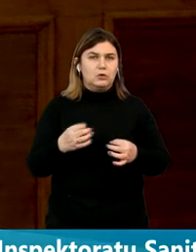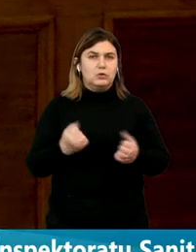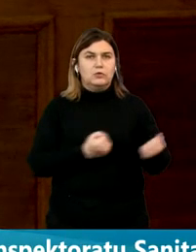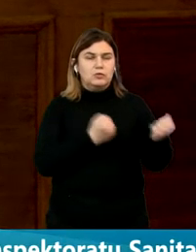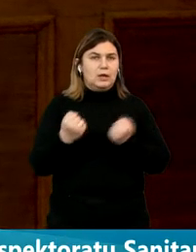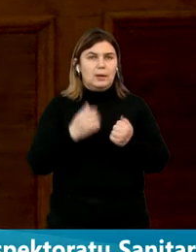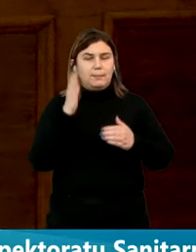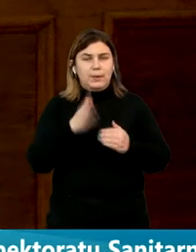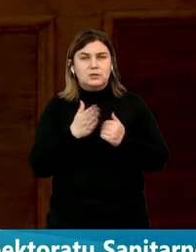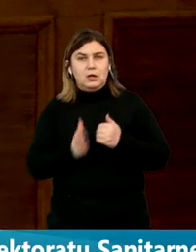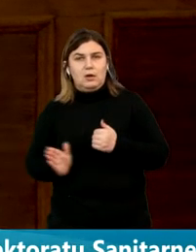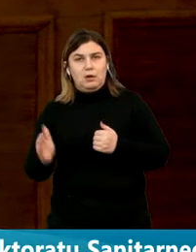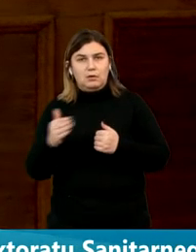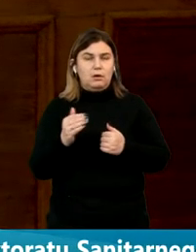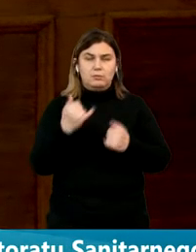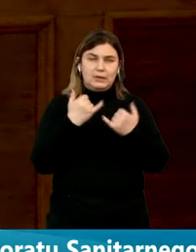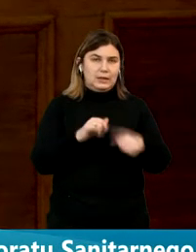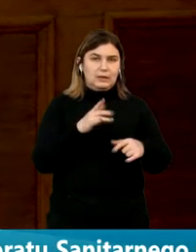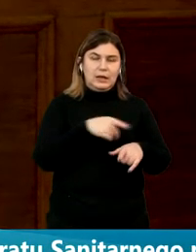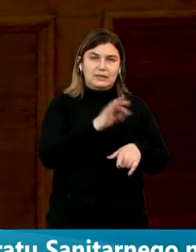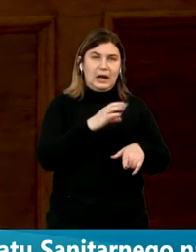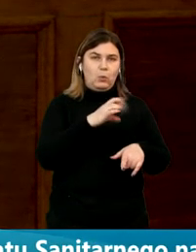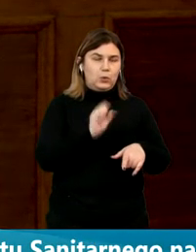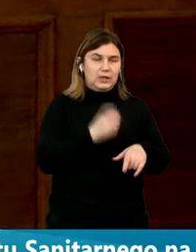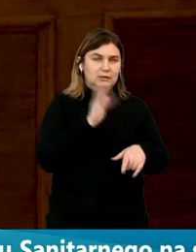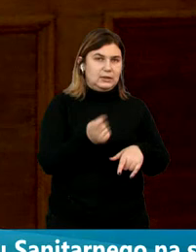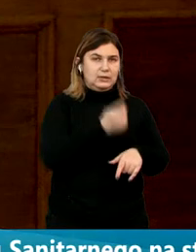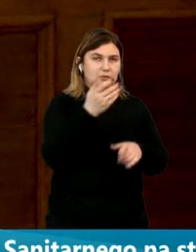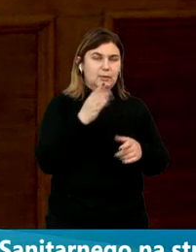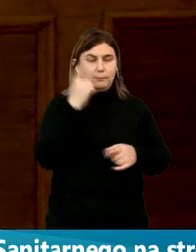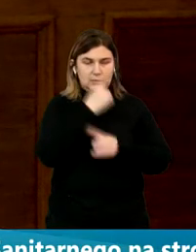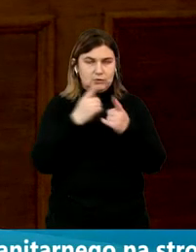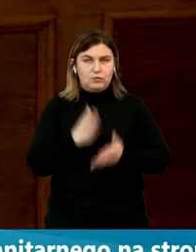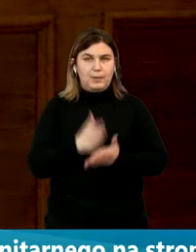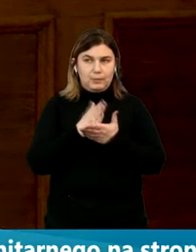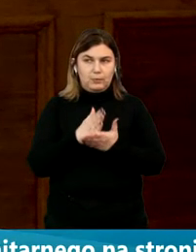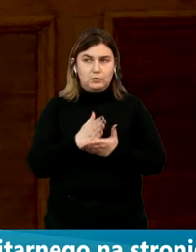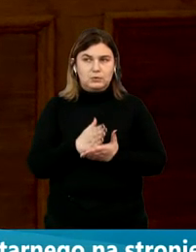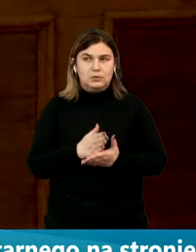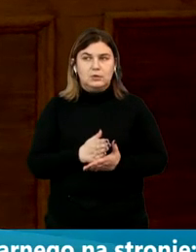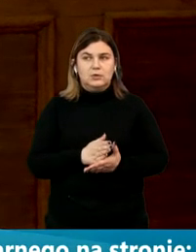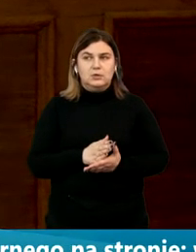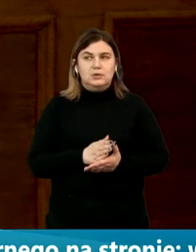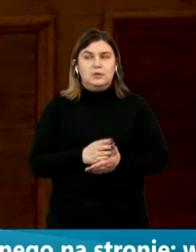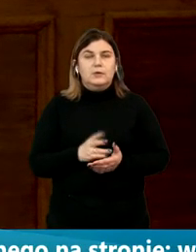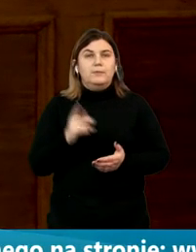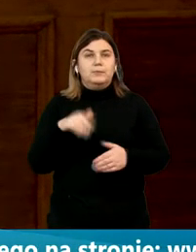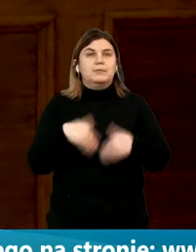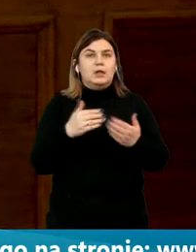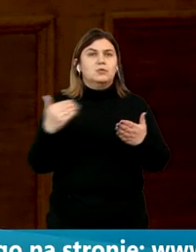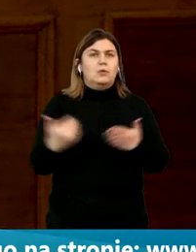omijała także ulicę Trauguta, więc myślę, że na pewno to pomoże, na pewno da to nowy